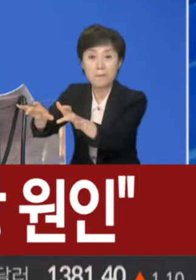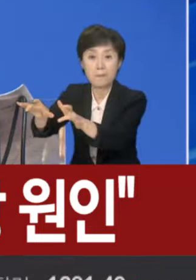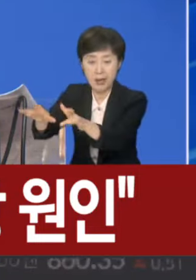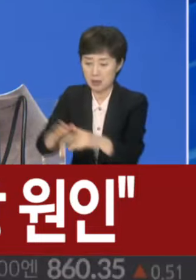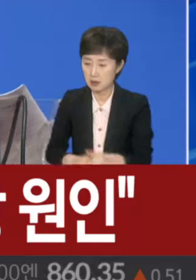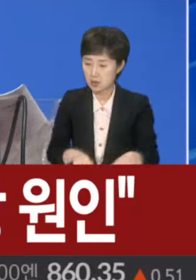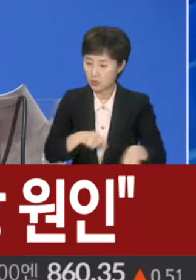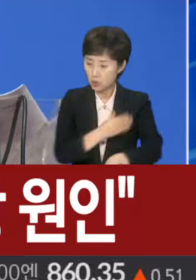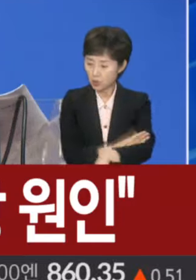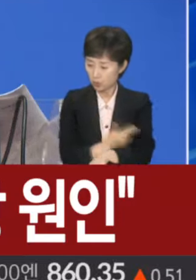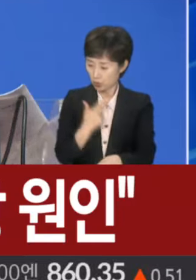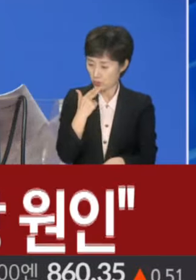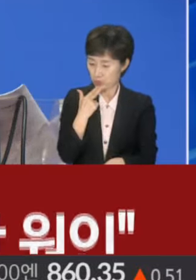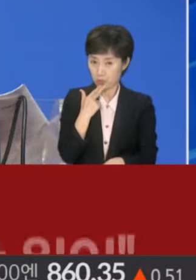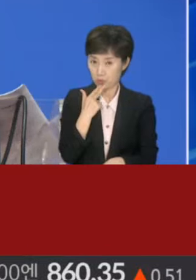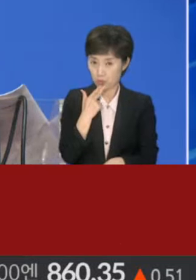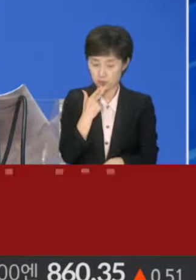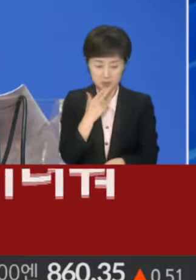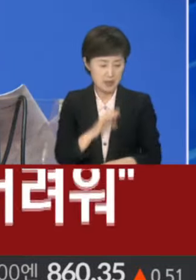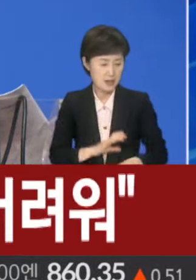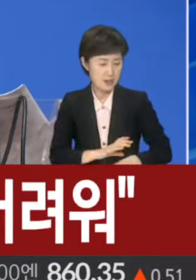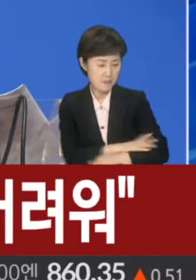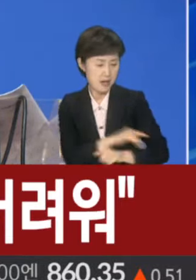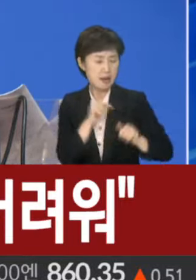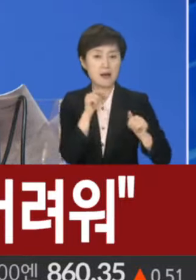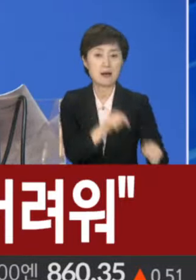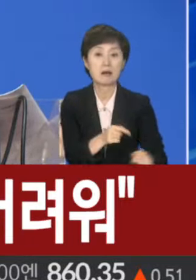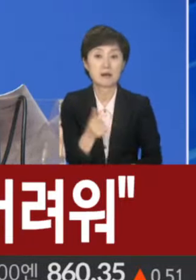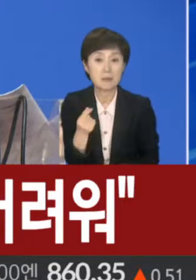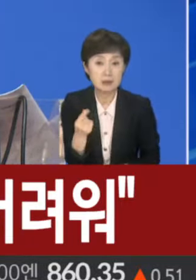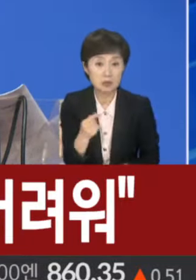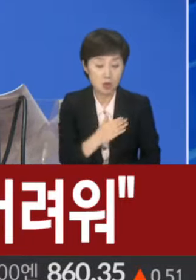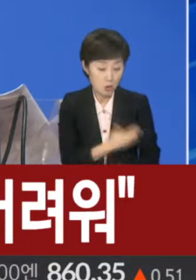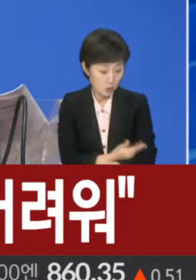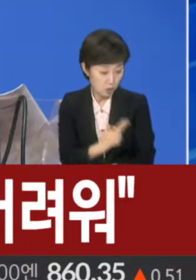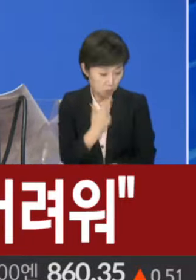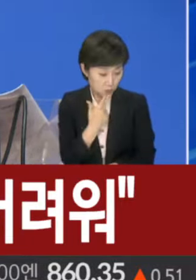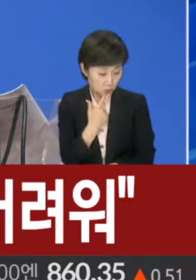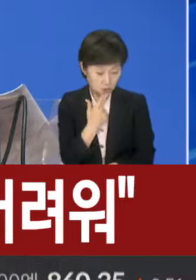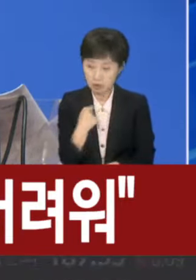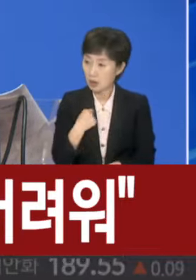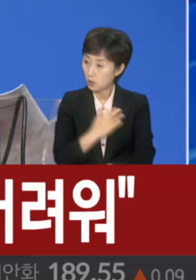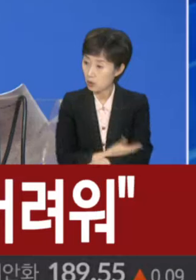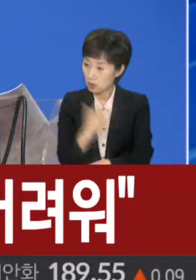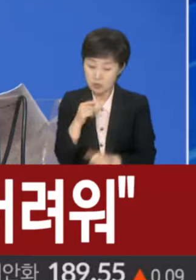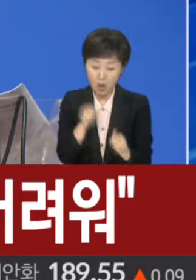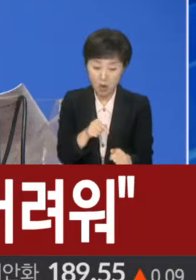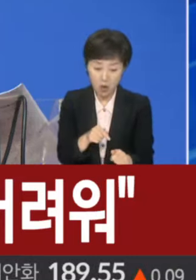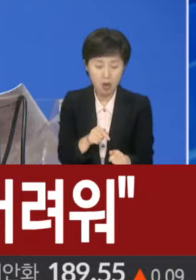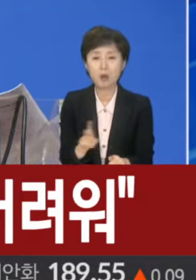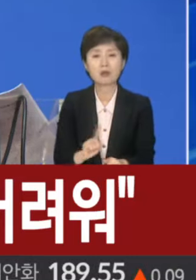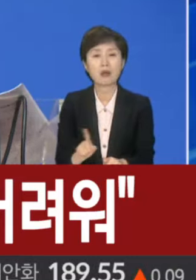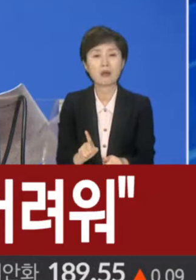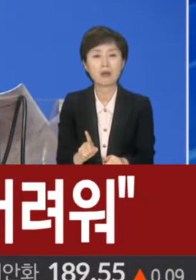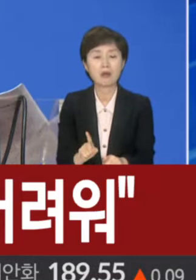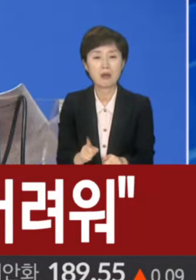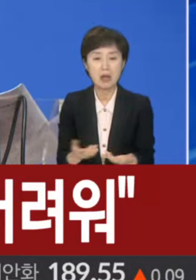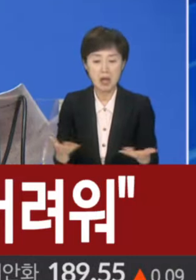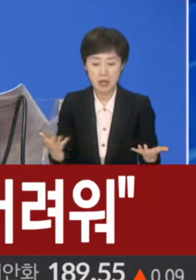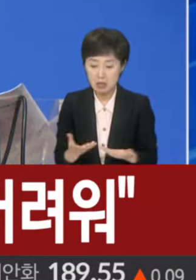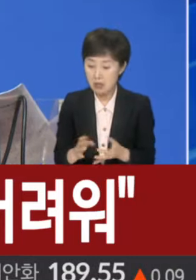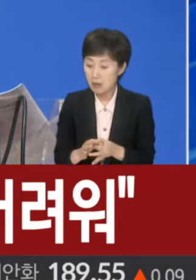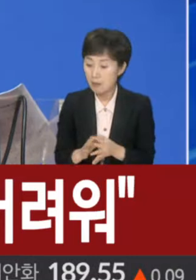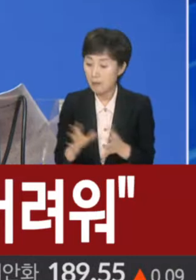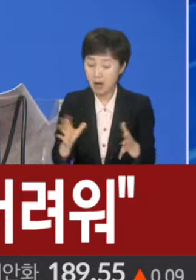작전통제권이 없는 상태였기 때문에 직권남용행위니까 권리가 없는 곳에서는 남용도 성립하지 않는다는 논리에 따라서 직권남용행위가